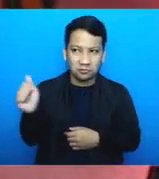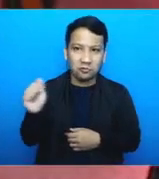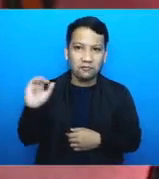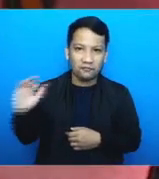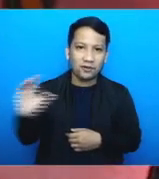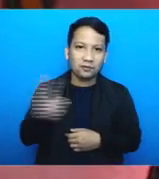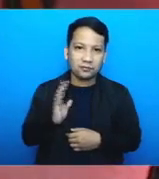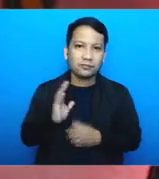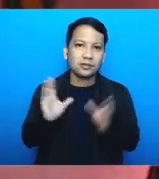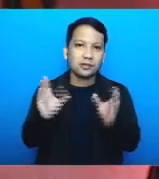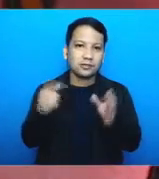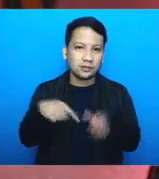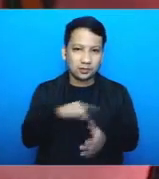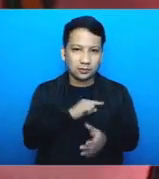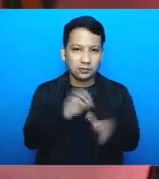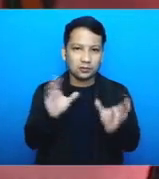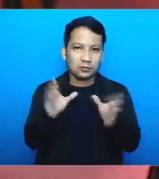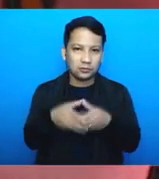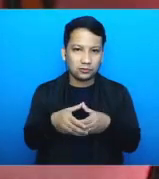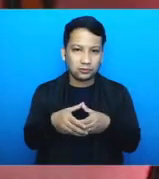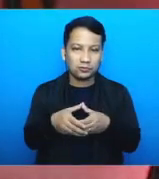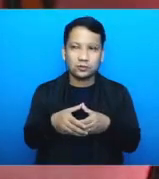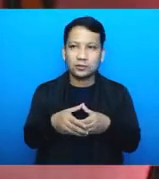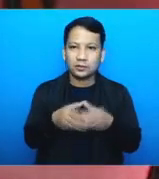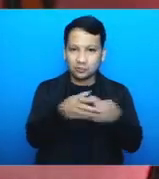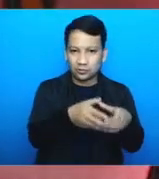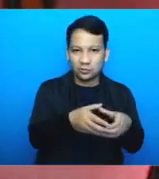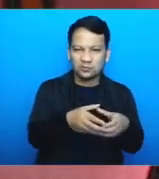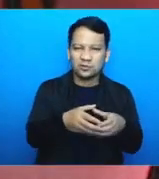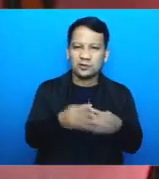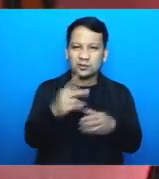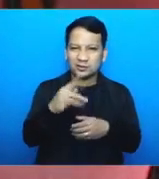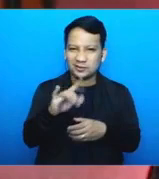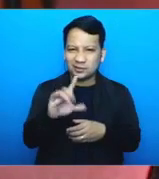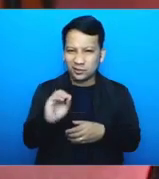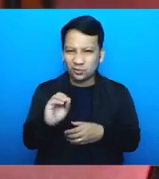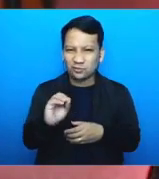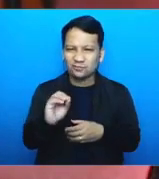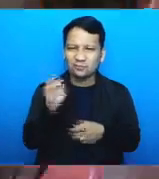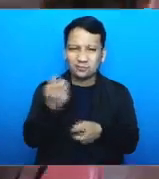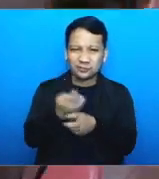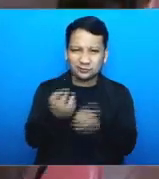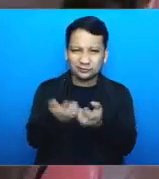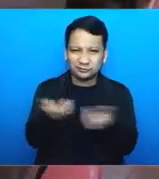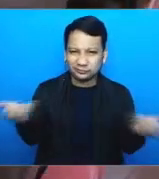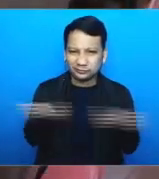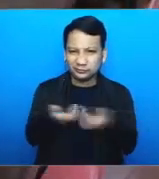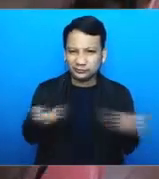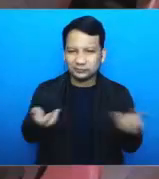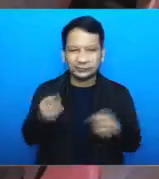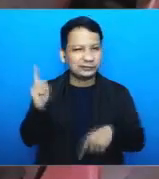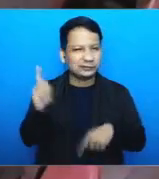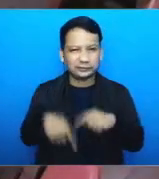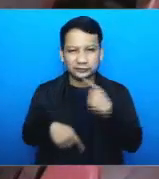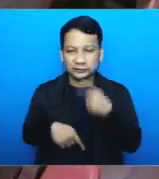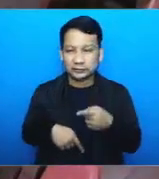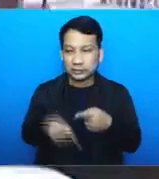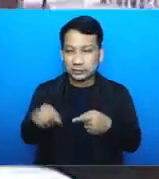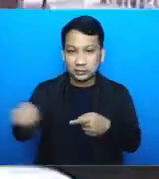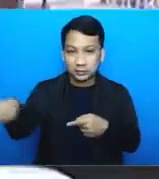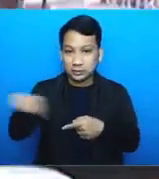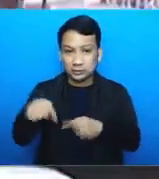group per kilo. So mahirap yung paghihiwalayin mo pa sila. Para naman sa ilang